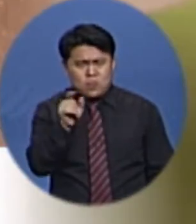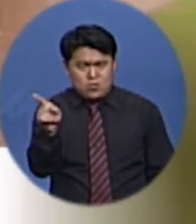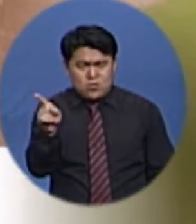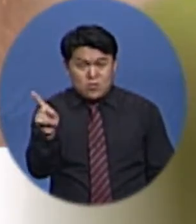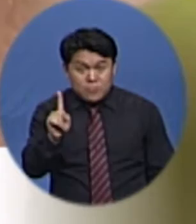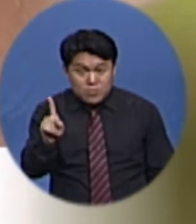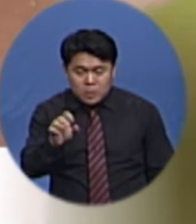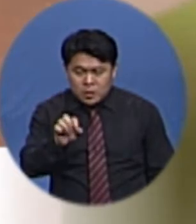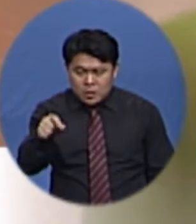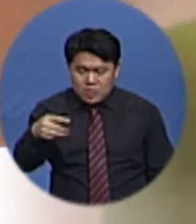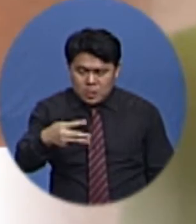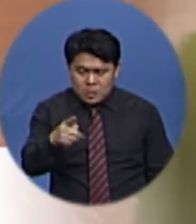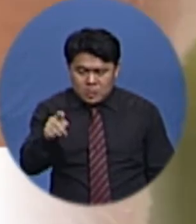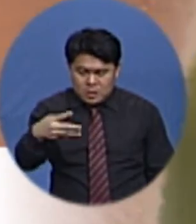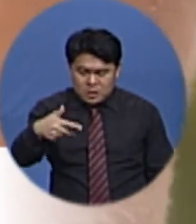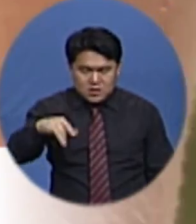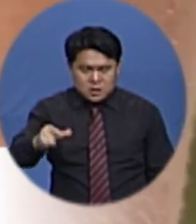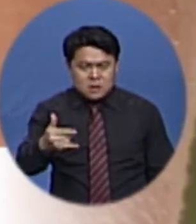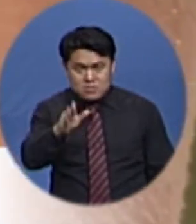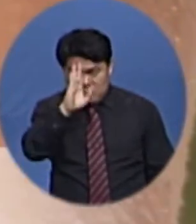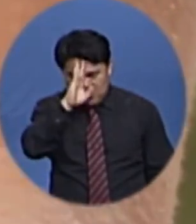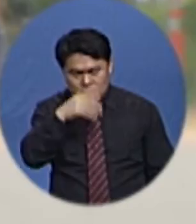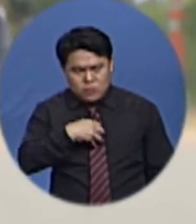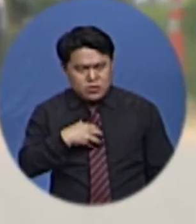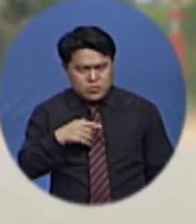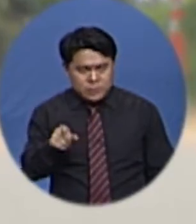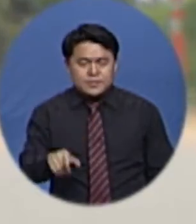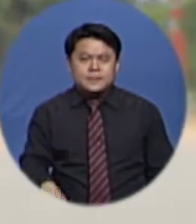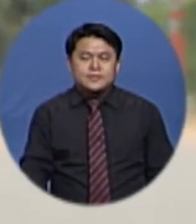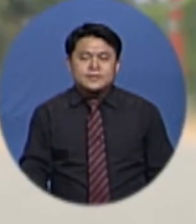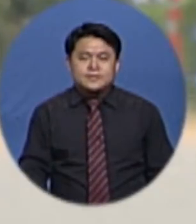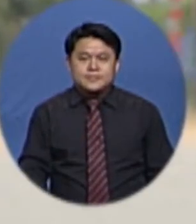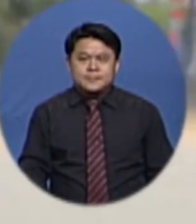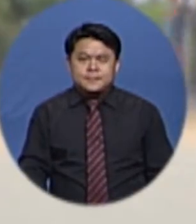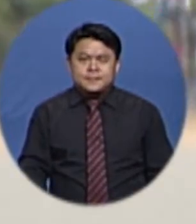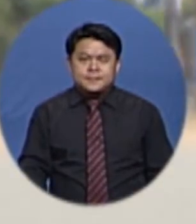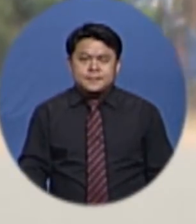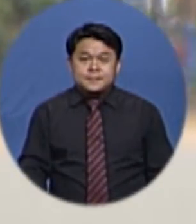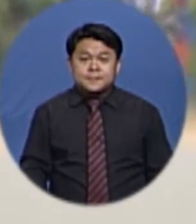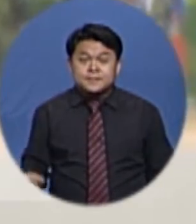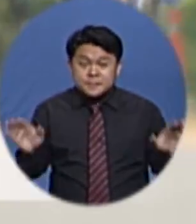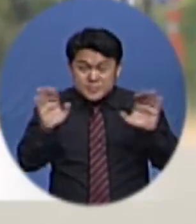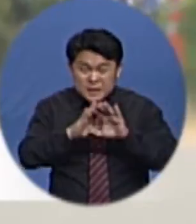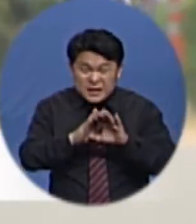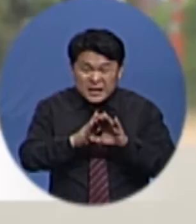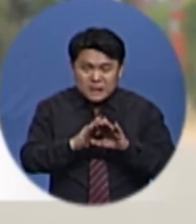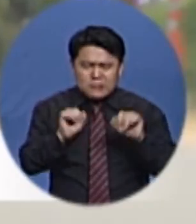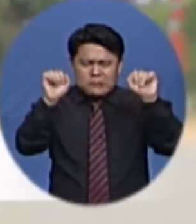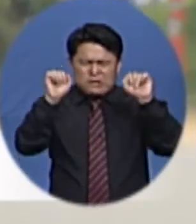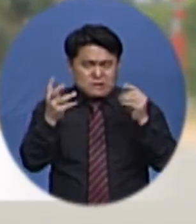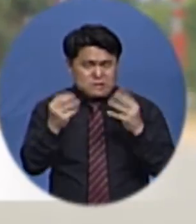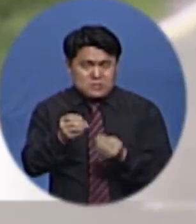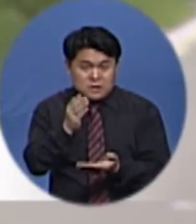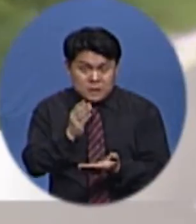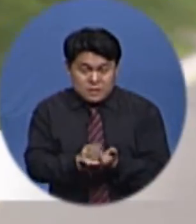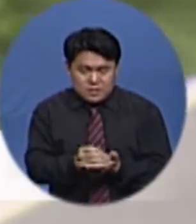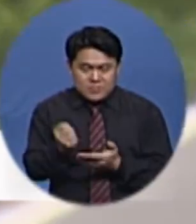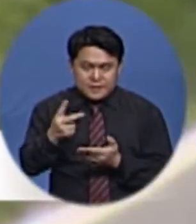수 있는 열탈진이 발생할 수 있습니다. 늦은 시간, 과다한 운동은 물론